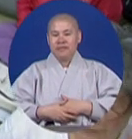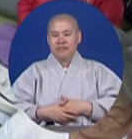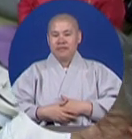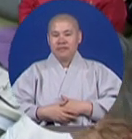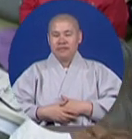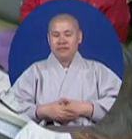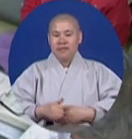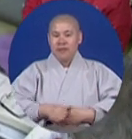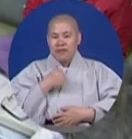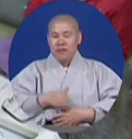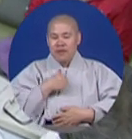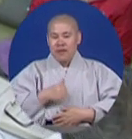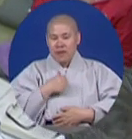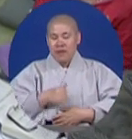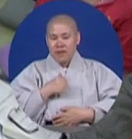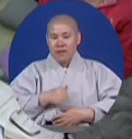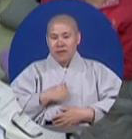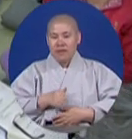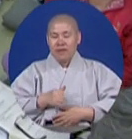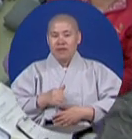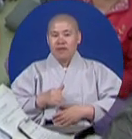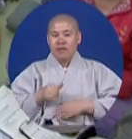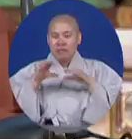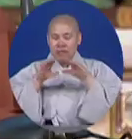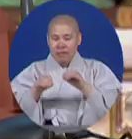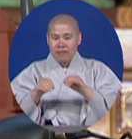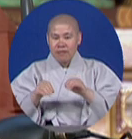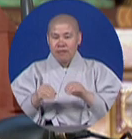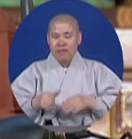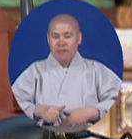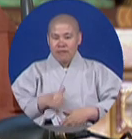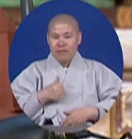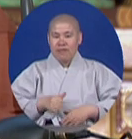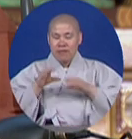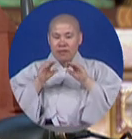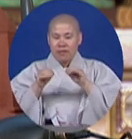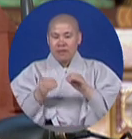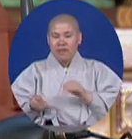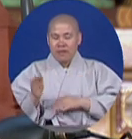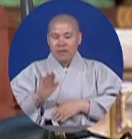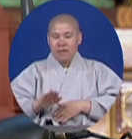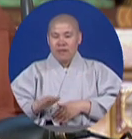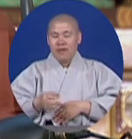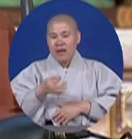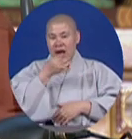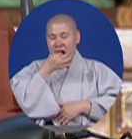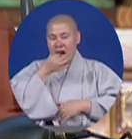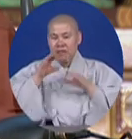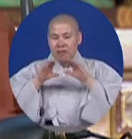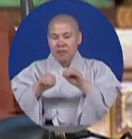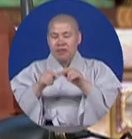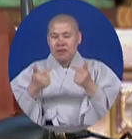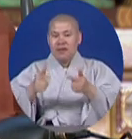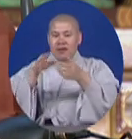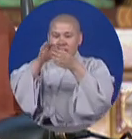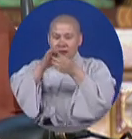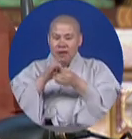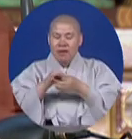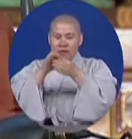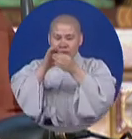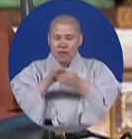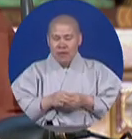화는 일어났다 또 멈추기도 하고 하지만 이 욕심은 절대로 안 멈춰요.